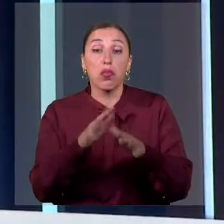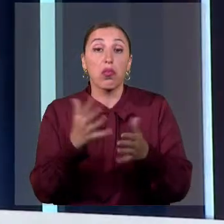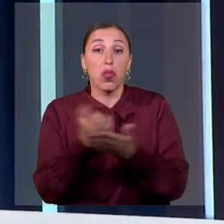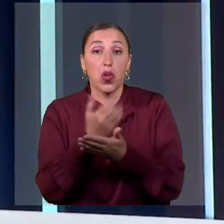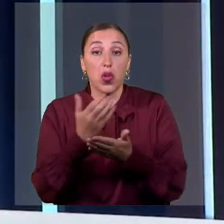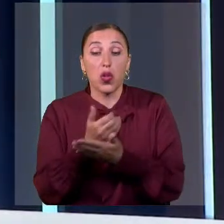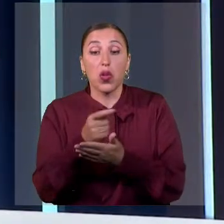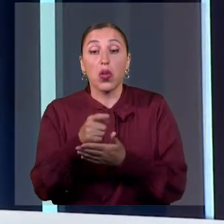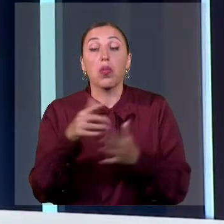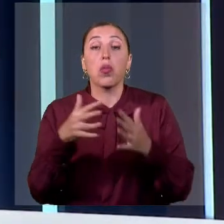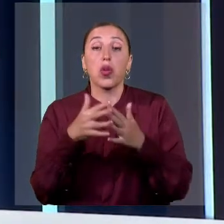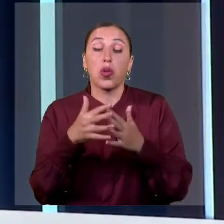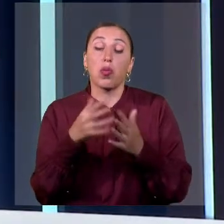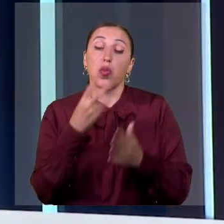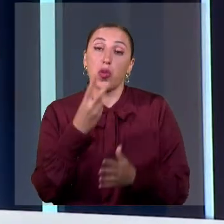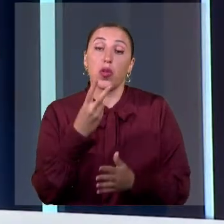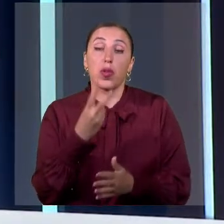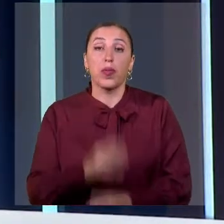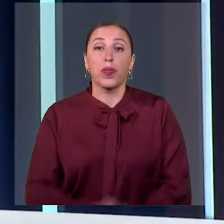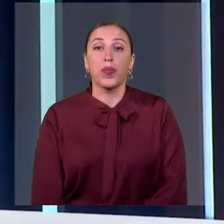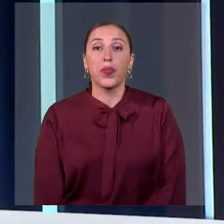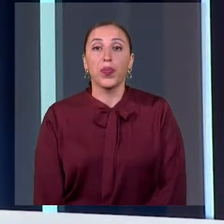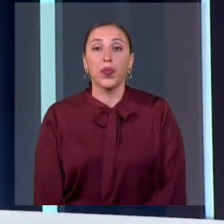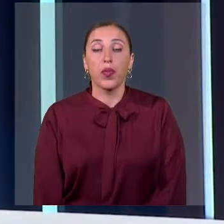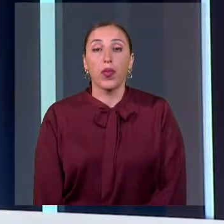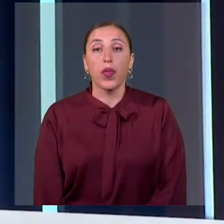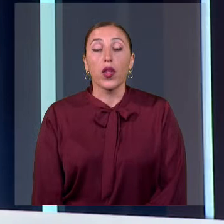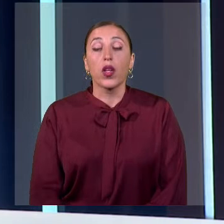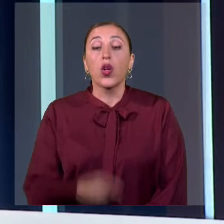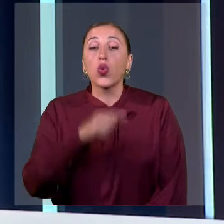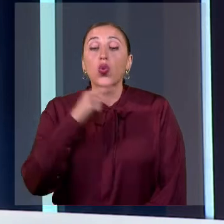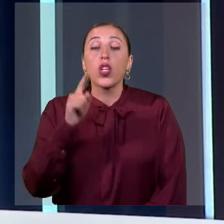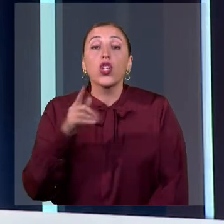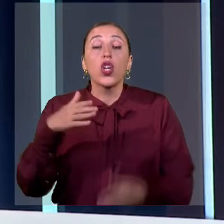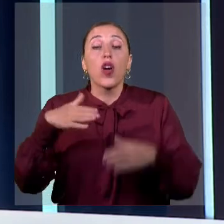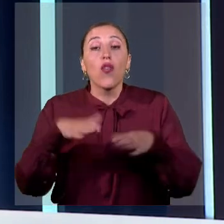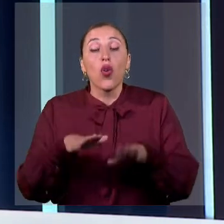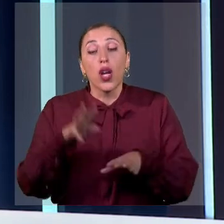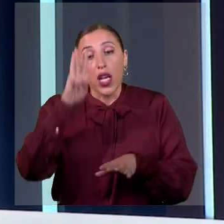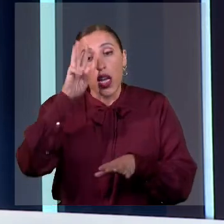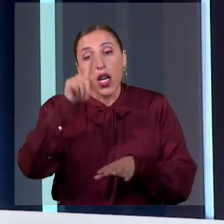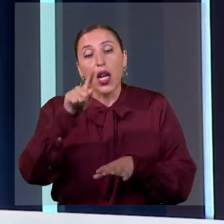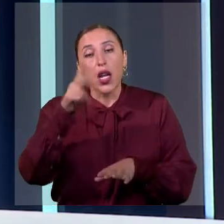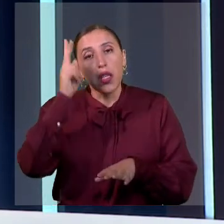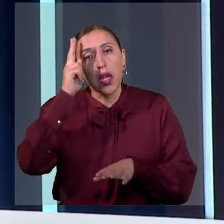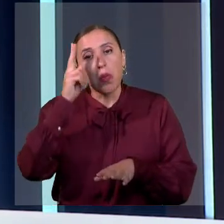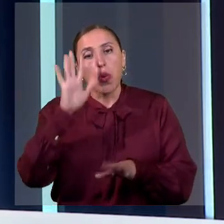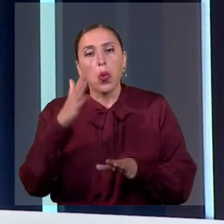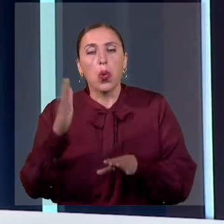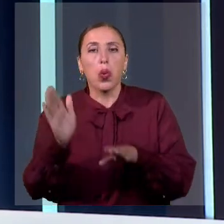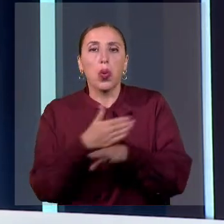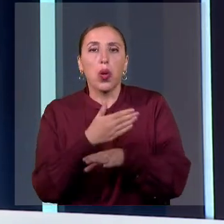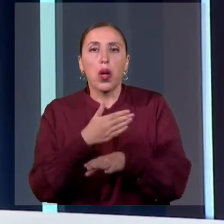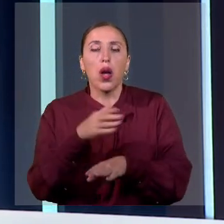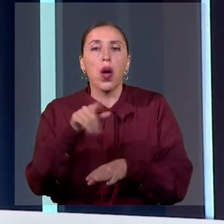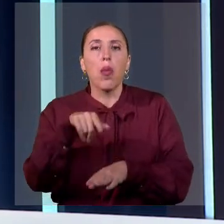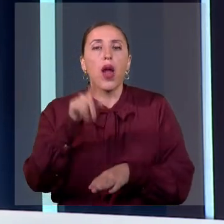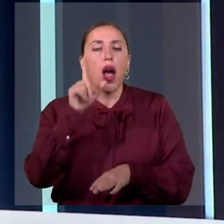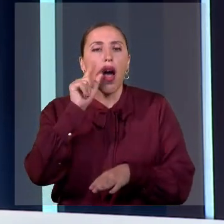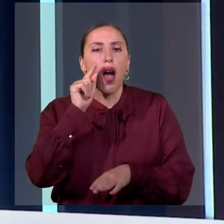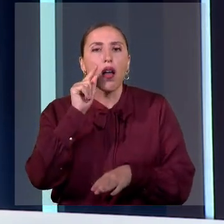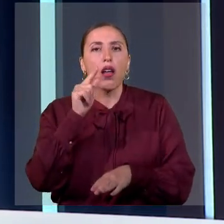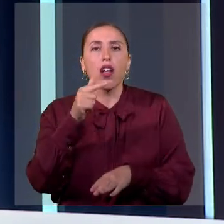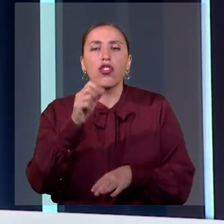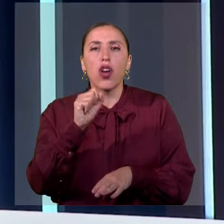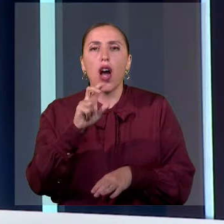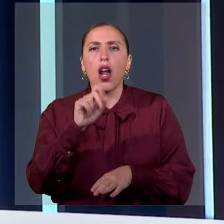դաշտում։ Ինչու է Ռուսաստանը որոշել փոխել Իրանում իր դեսպանին։ Հայազգի Ճաղարյանը 10 տարուց ավելի է այդ պաշտոնին